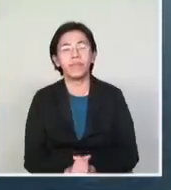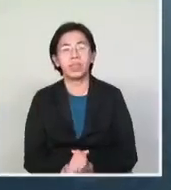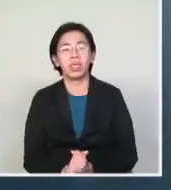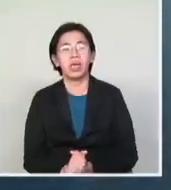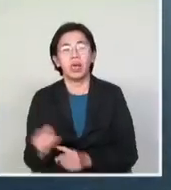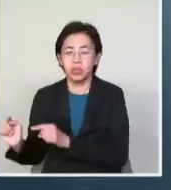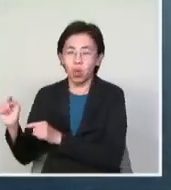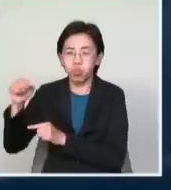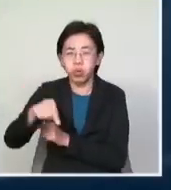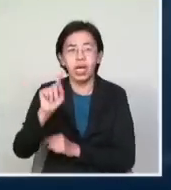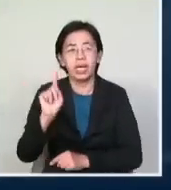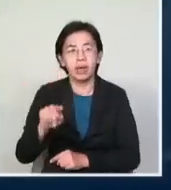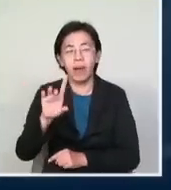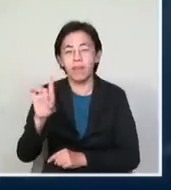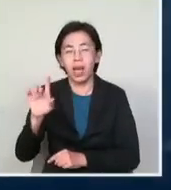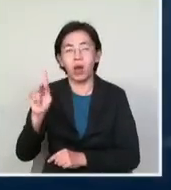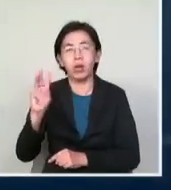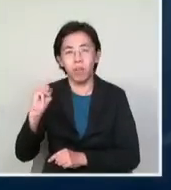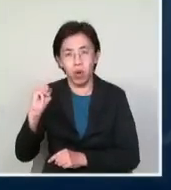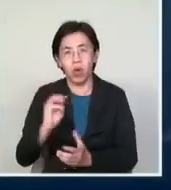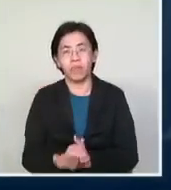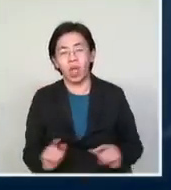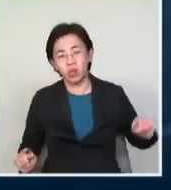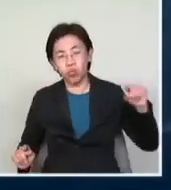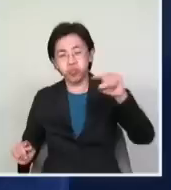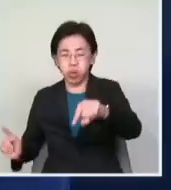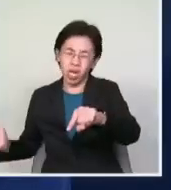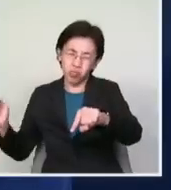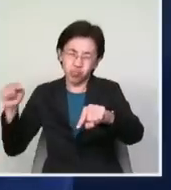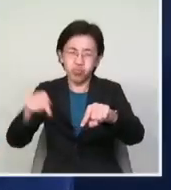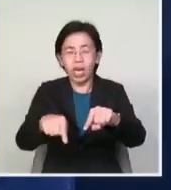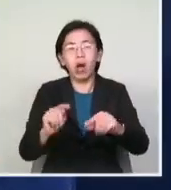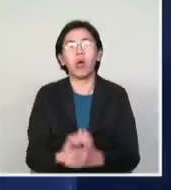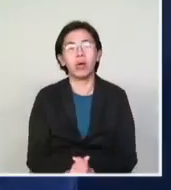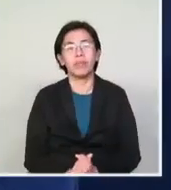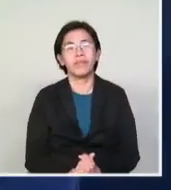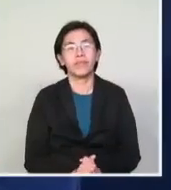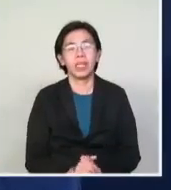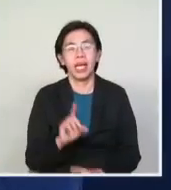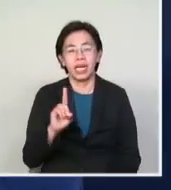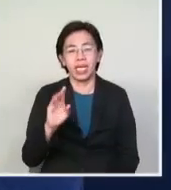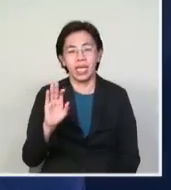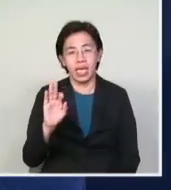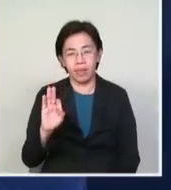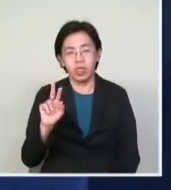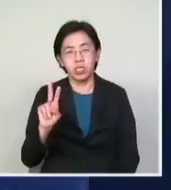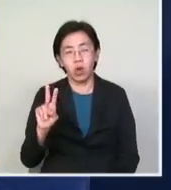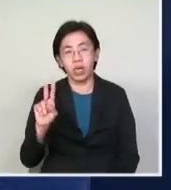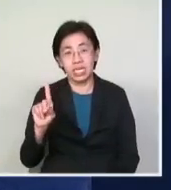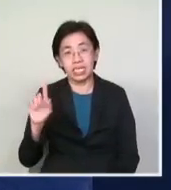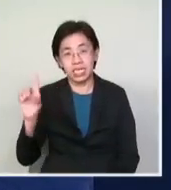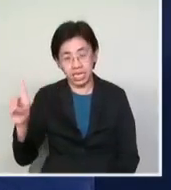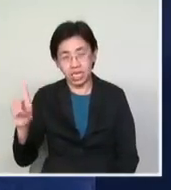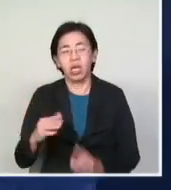งอยู่ที่ประมาณ 1,800 กิโลเมตรด้วยกันสื่อทางการจีนบอกว่าขีปนาวุธ DF-21D เนี่ยเป็นรุ่น